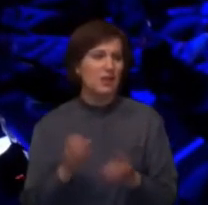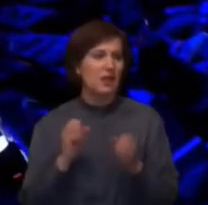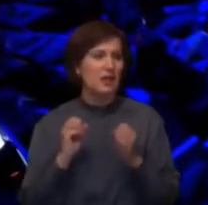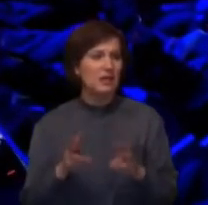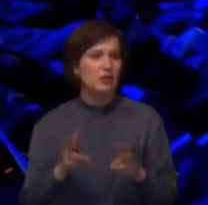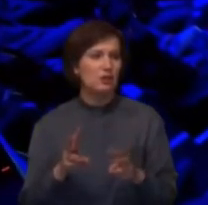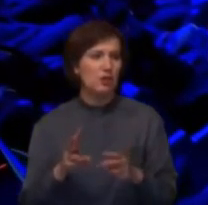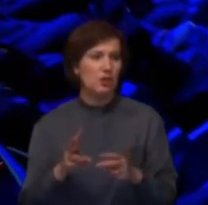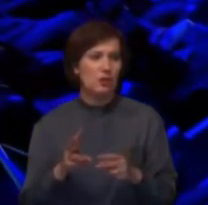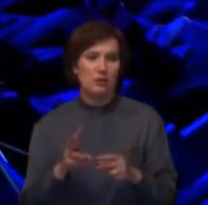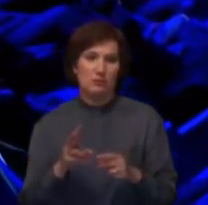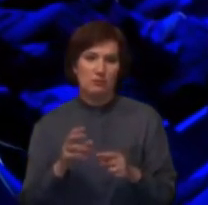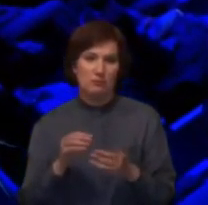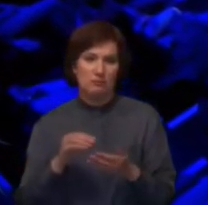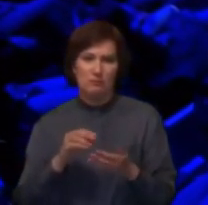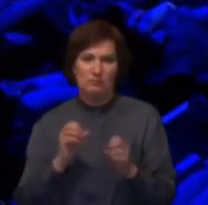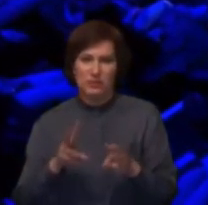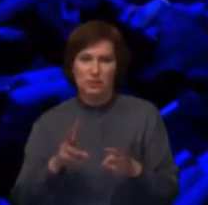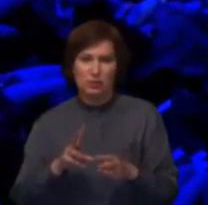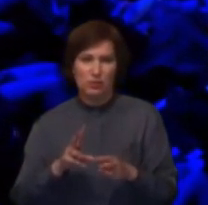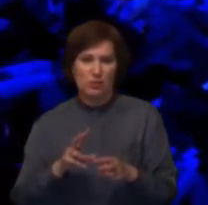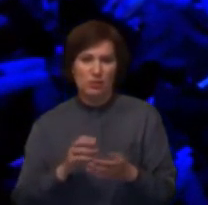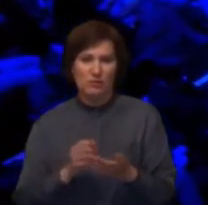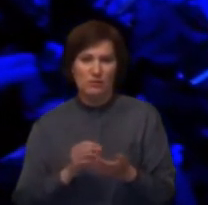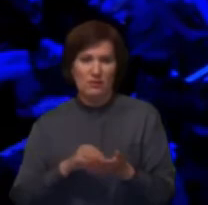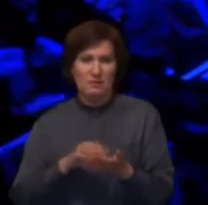критичної відмітки. Віталій Кім?